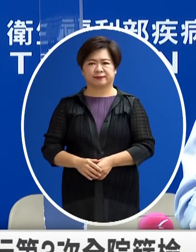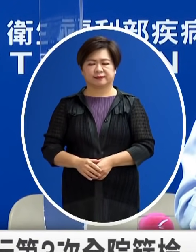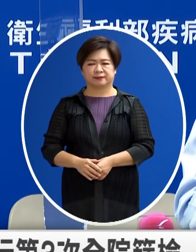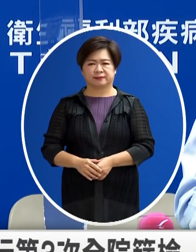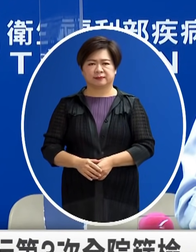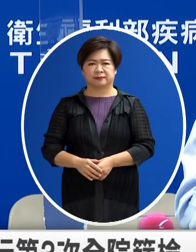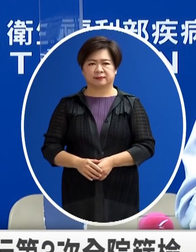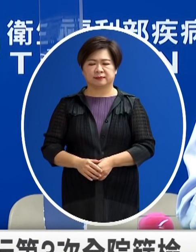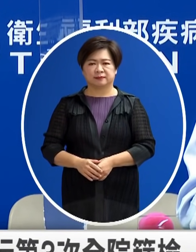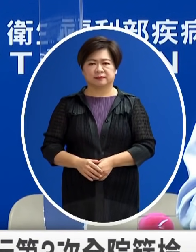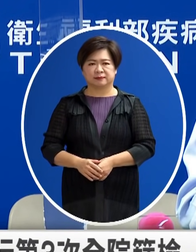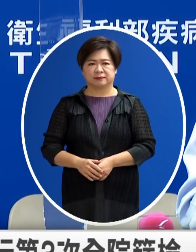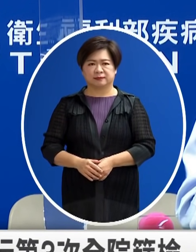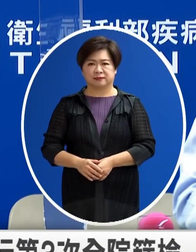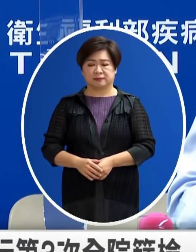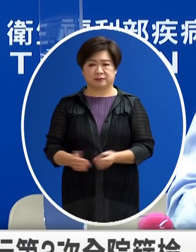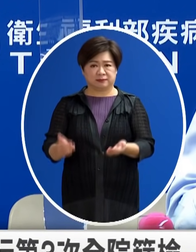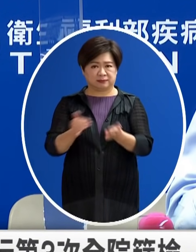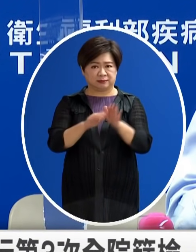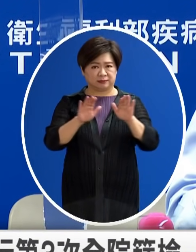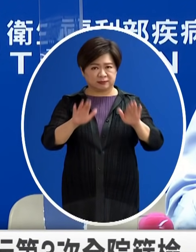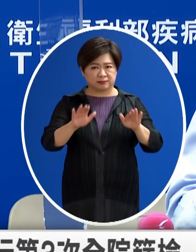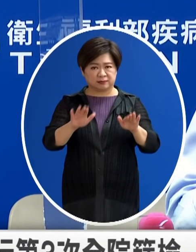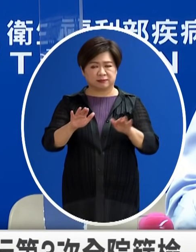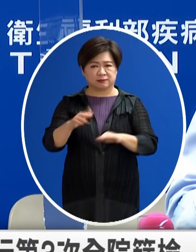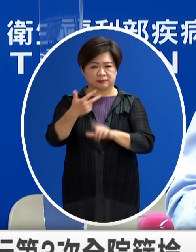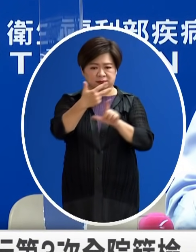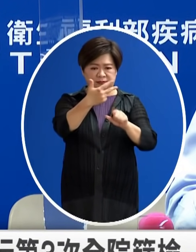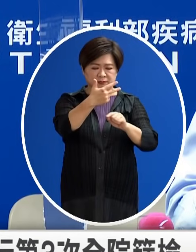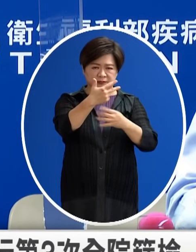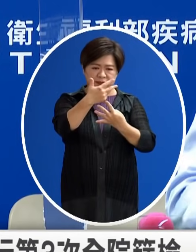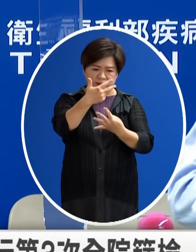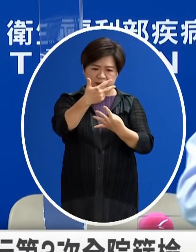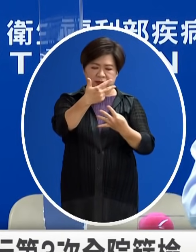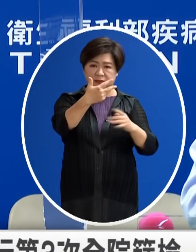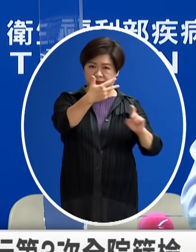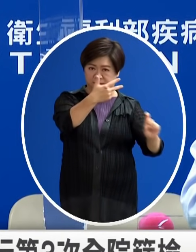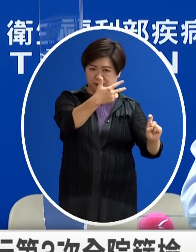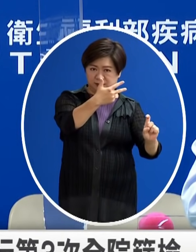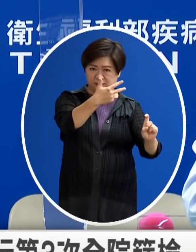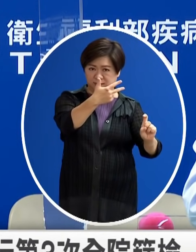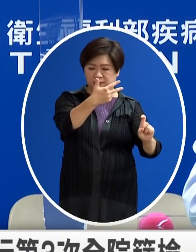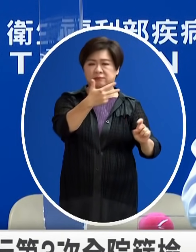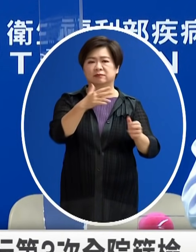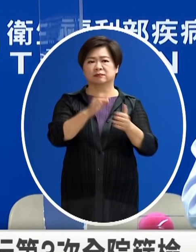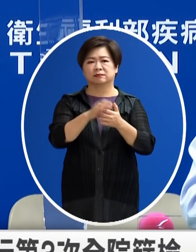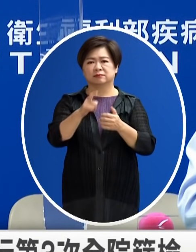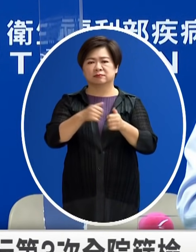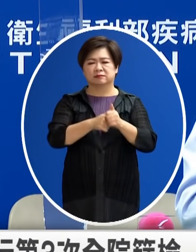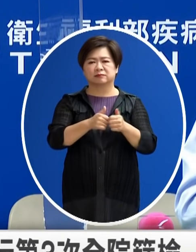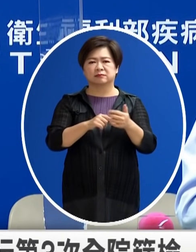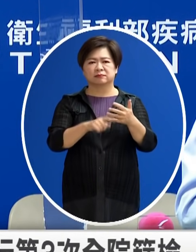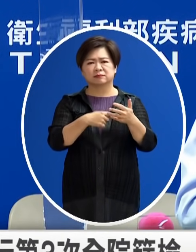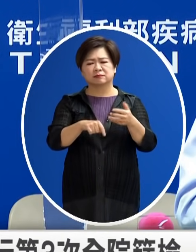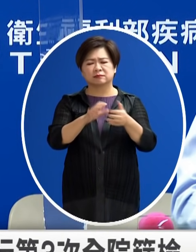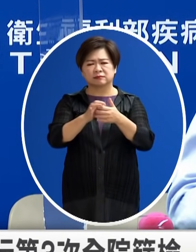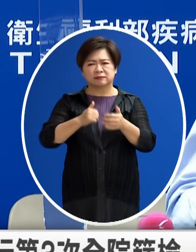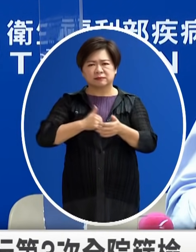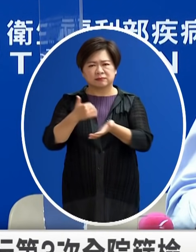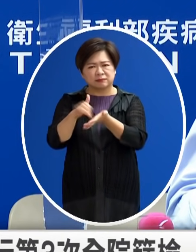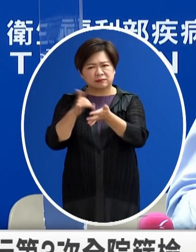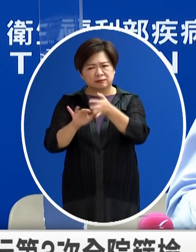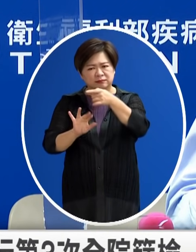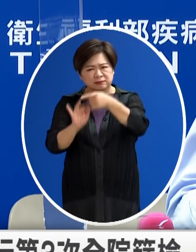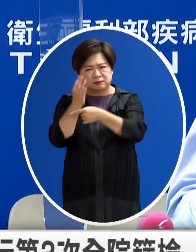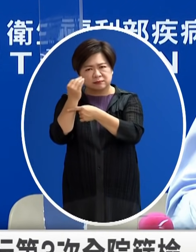那降到当然这哈现在大概是8到7月4号到7月10号是8名，不过其实占比哈